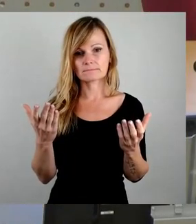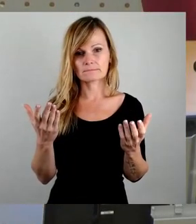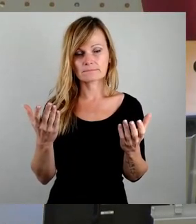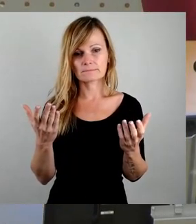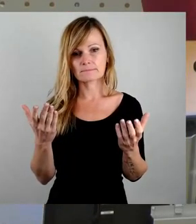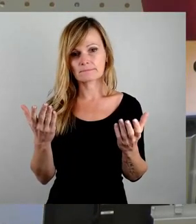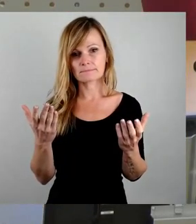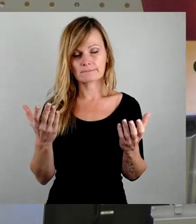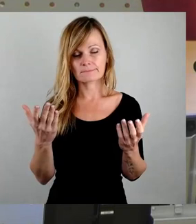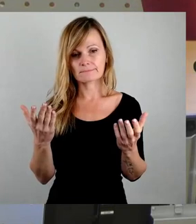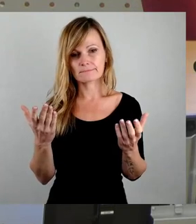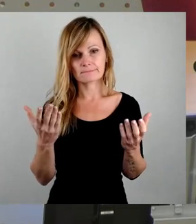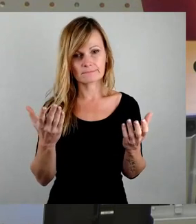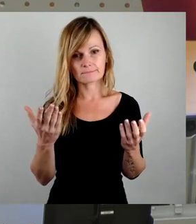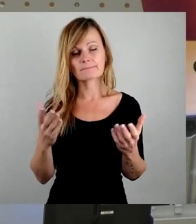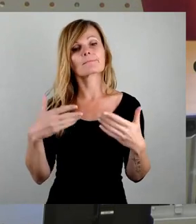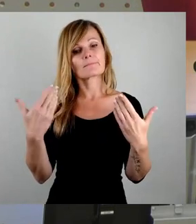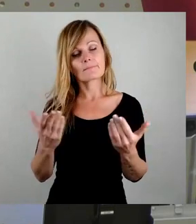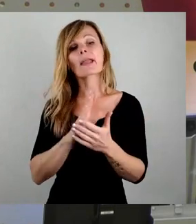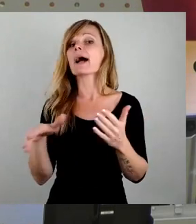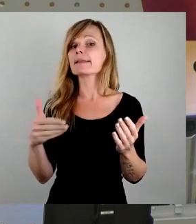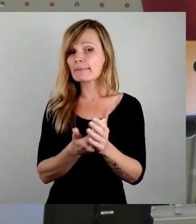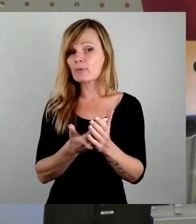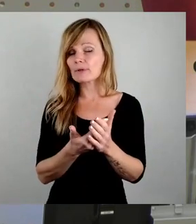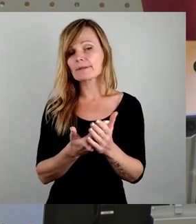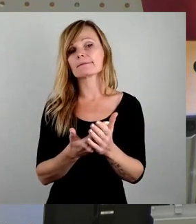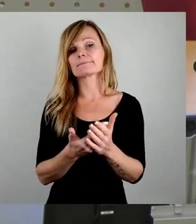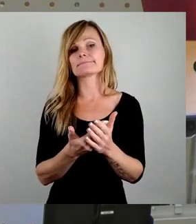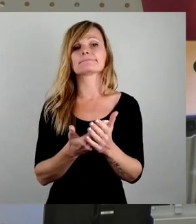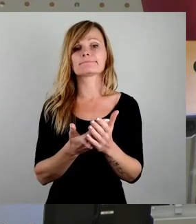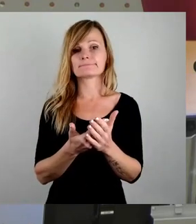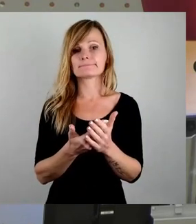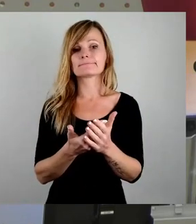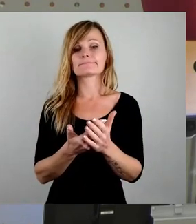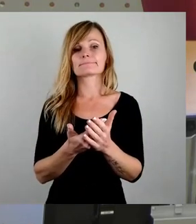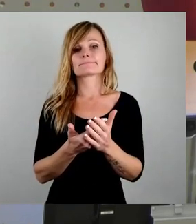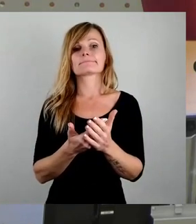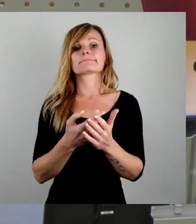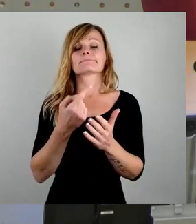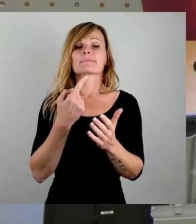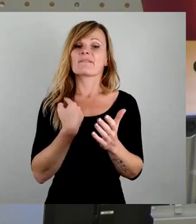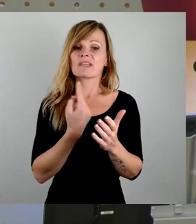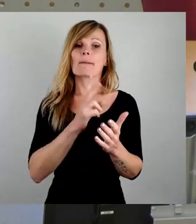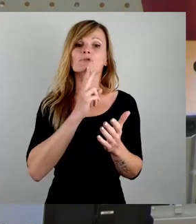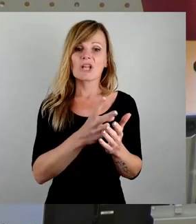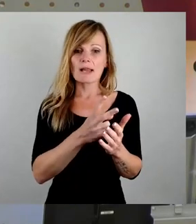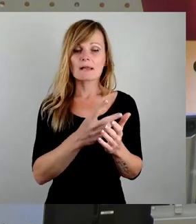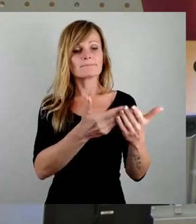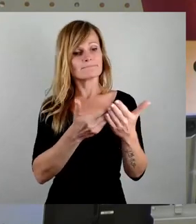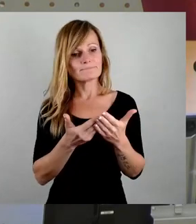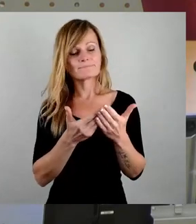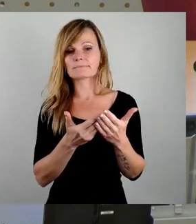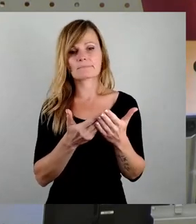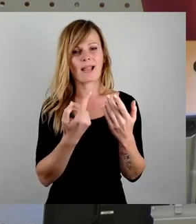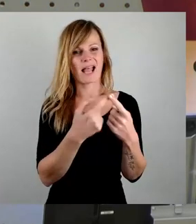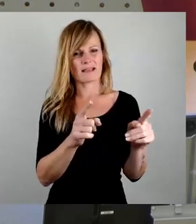dass das Angebot nicht so erbracht wird, wie wir es eigentlich bestellt haben. Das Bahnausfallen, das Zügeausfallen